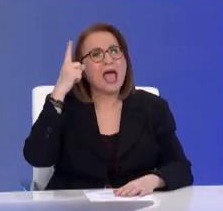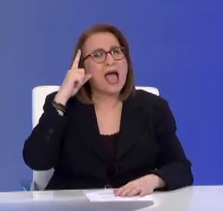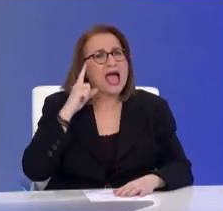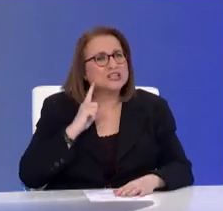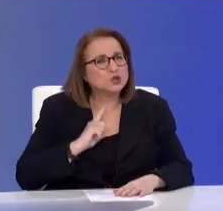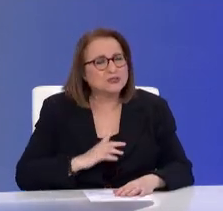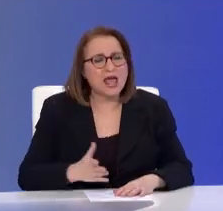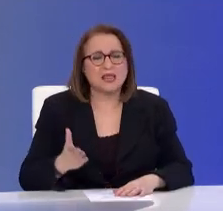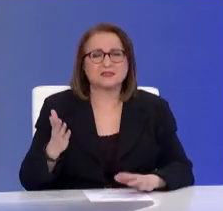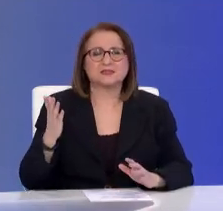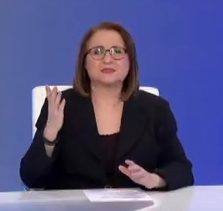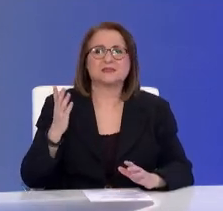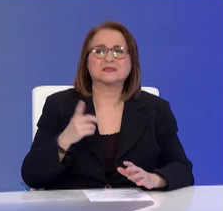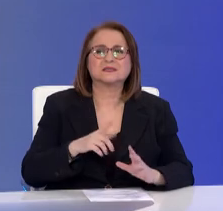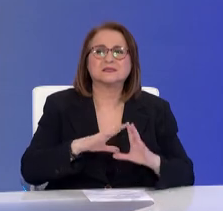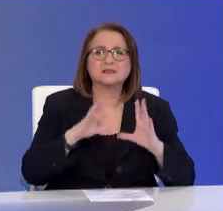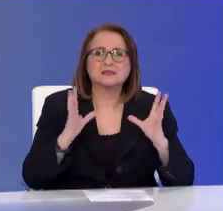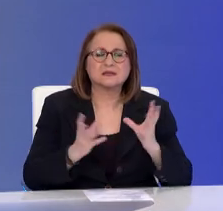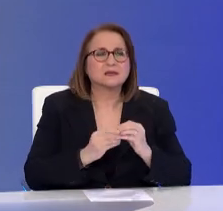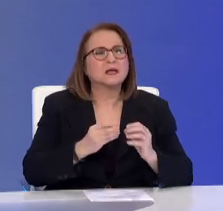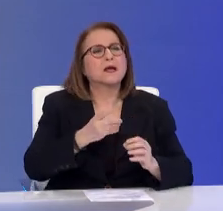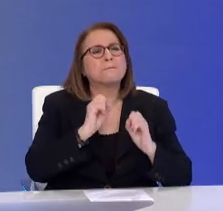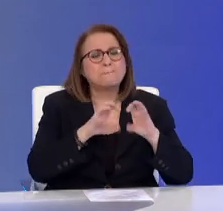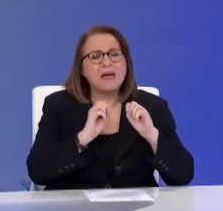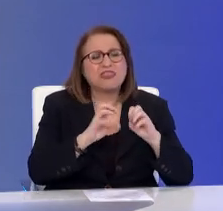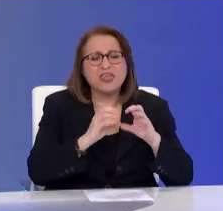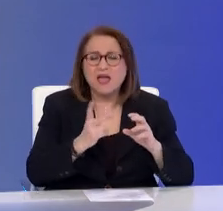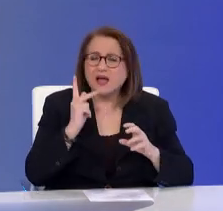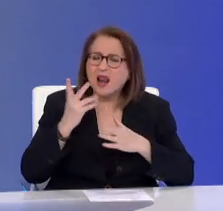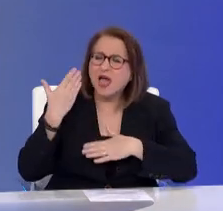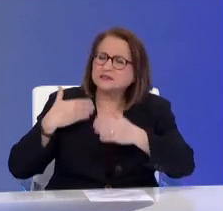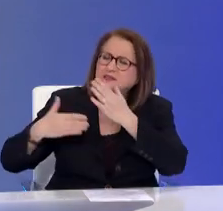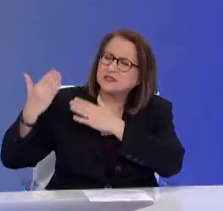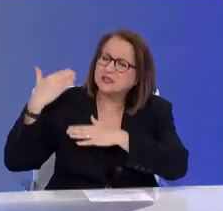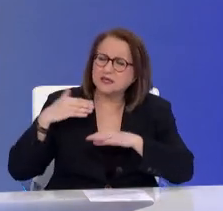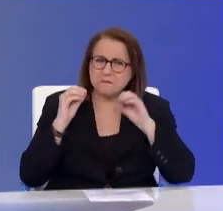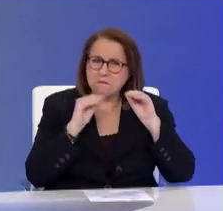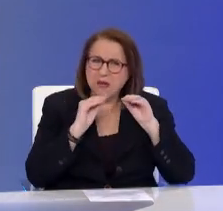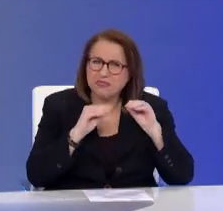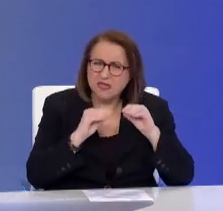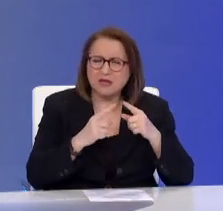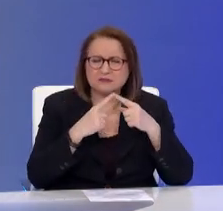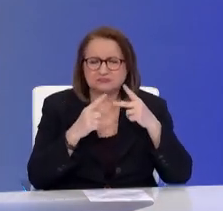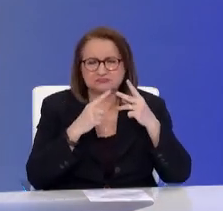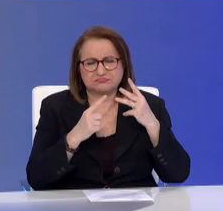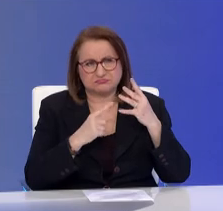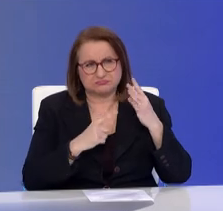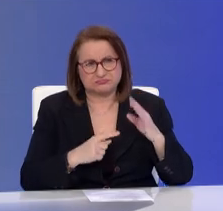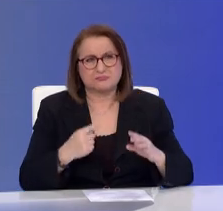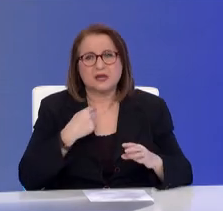της αρχιτεκτονικής και της κλασικής παιδείας. Έτσι, αυτά που